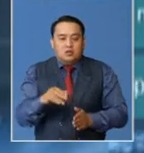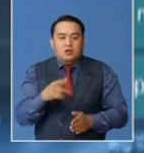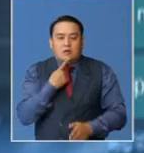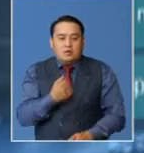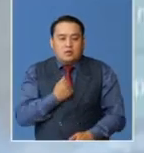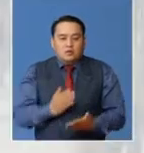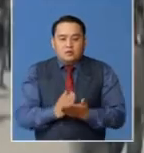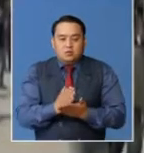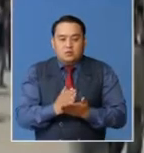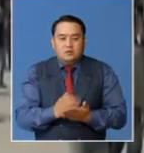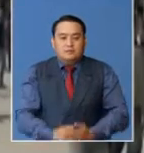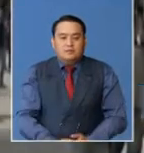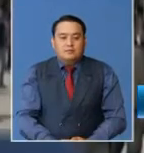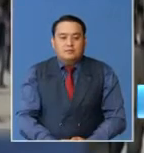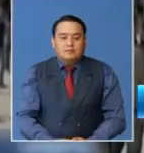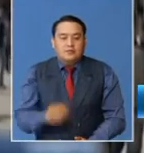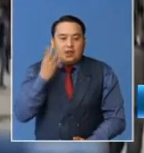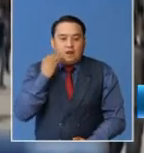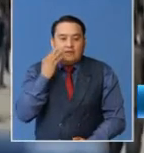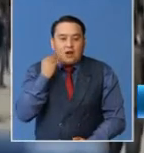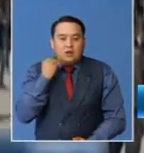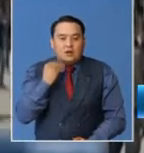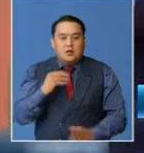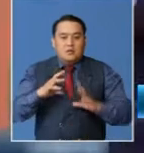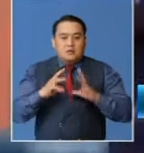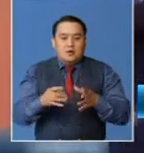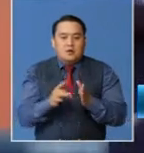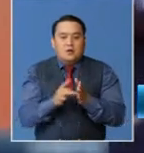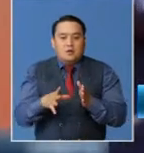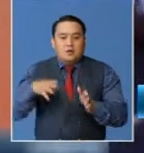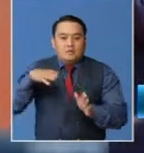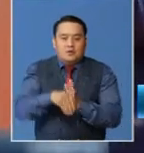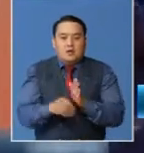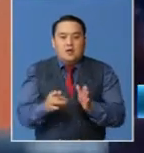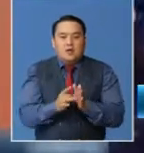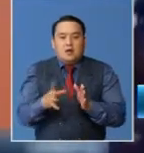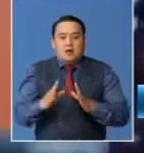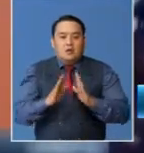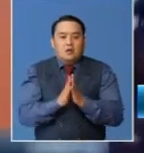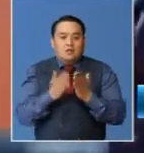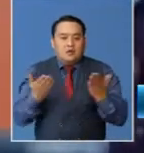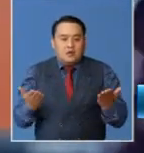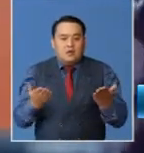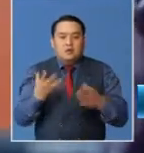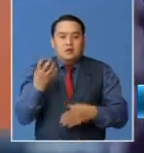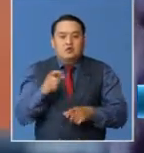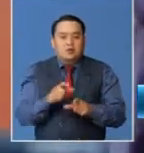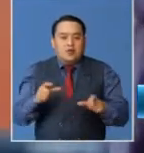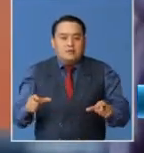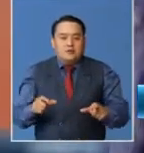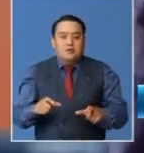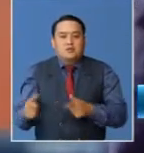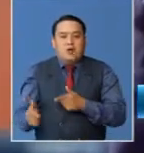военнослужащих. В Алматы зафиксирован мировой рекорд, вошедший в книгу рекордов Гиннесса. Больше 500 человек приняли участие